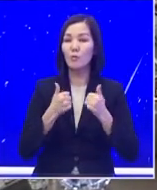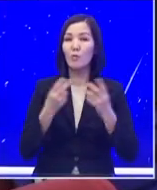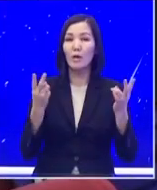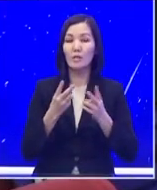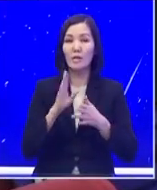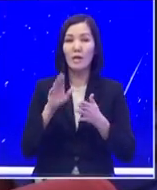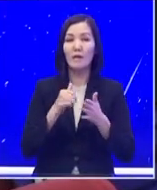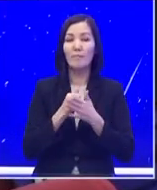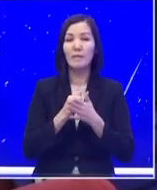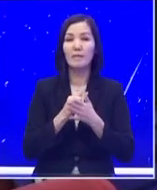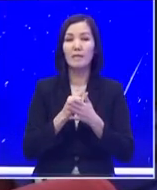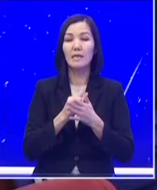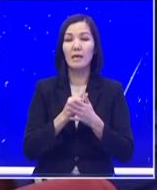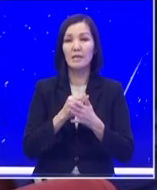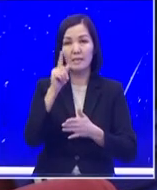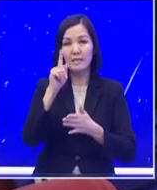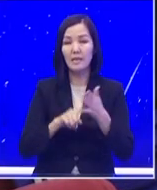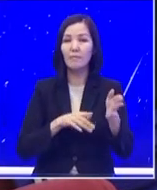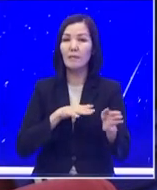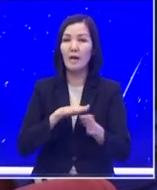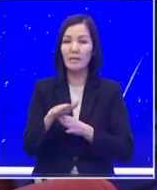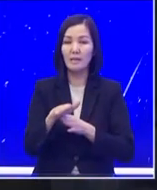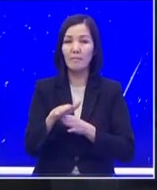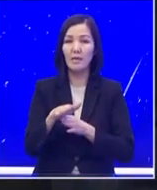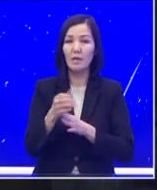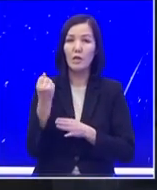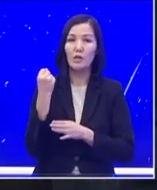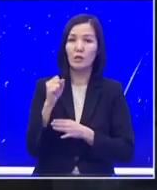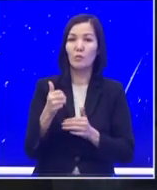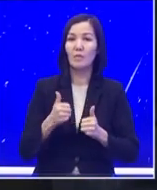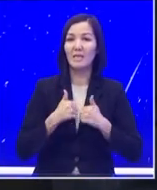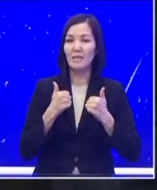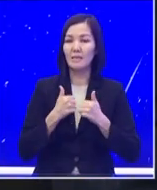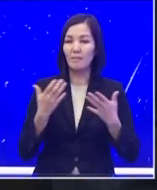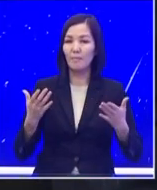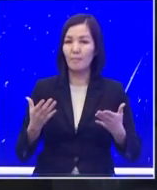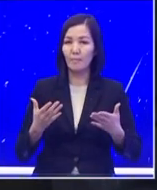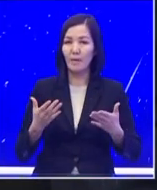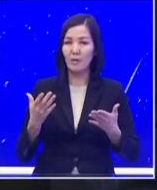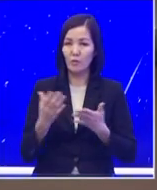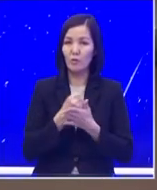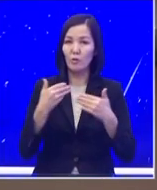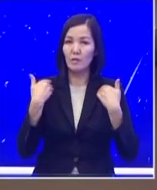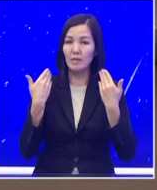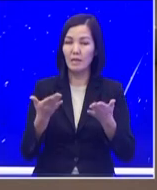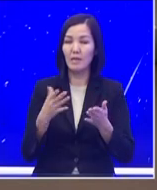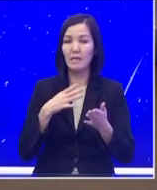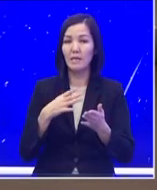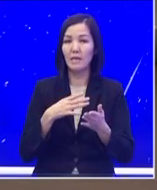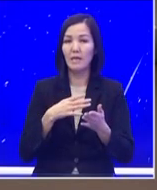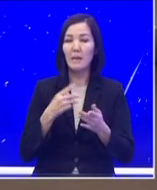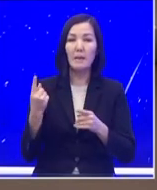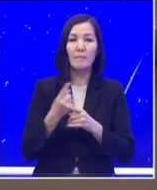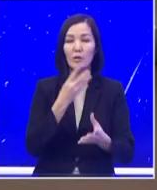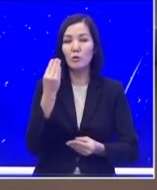Ең бастысы жанкүйерлер үмітін ақтап, сенім үдесінен шығуына тілектестік білдірді. Айта кетсек, биылғы ел біріншілігінің бірінші